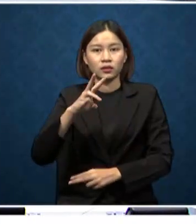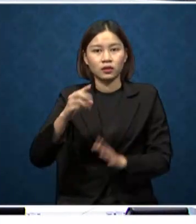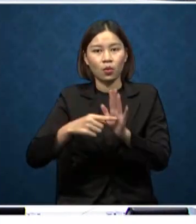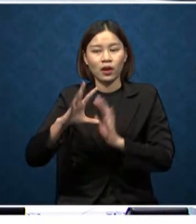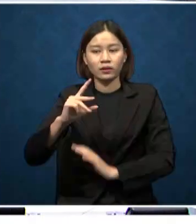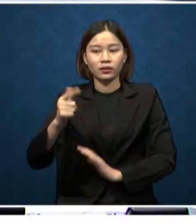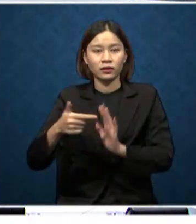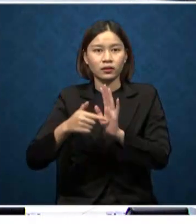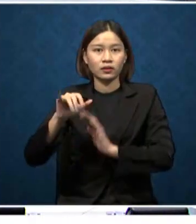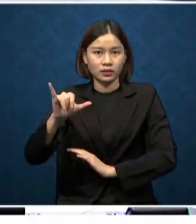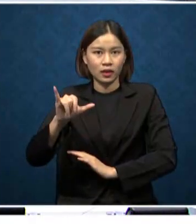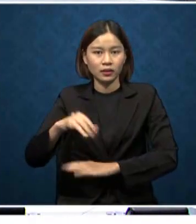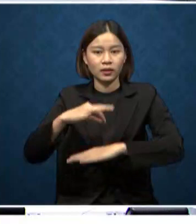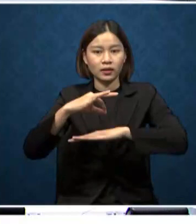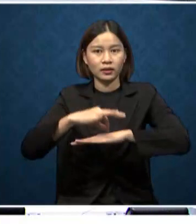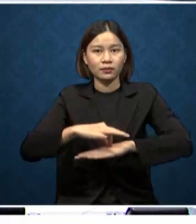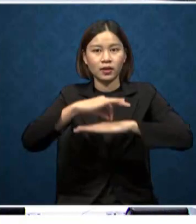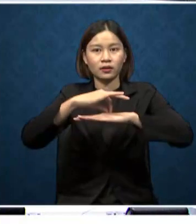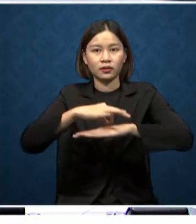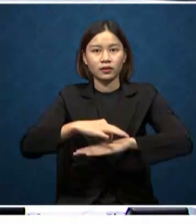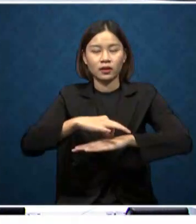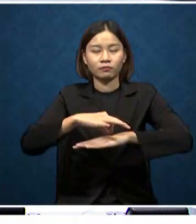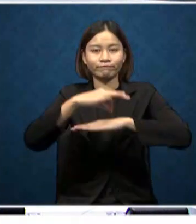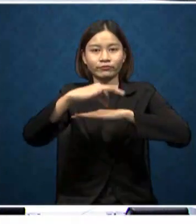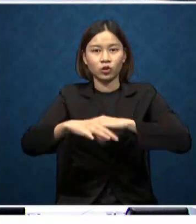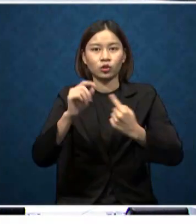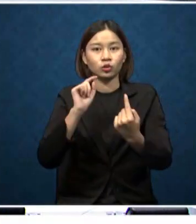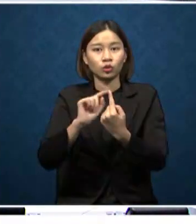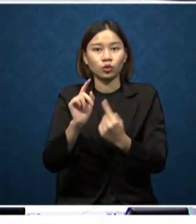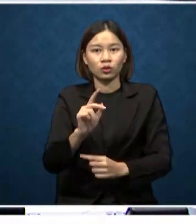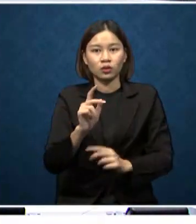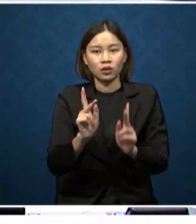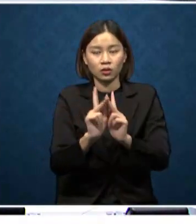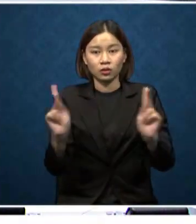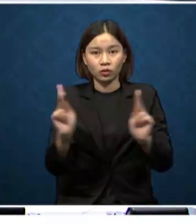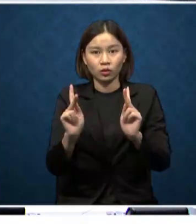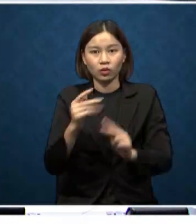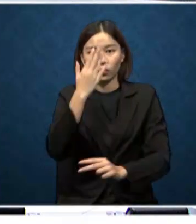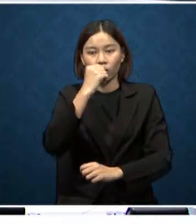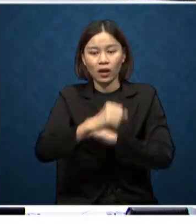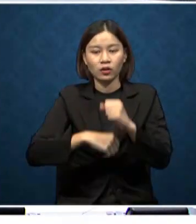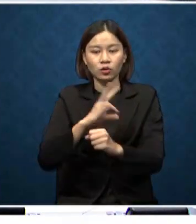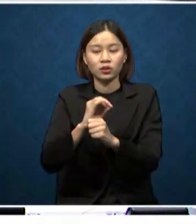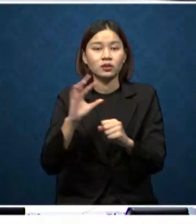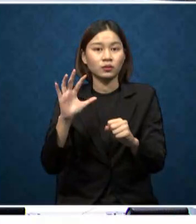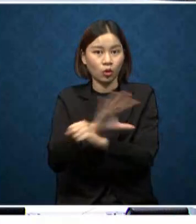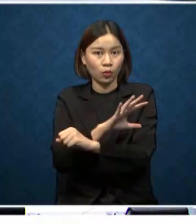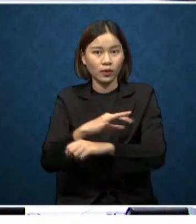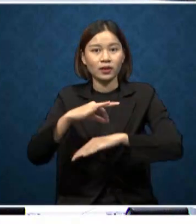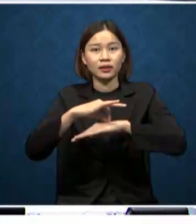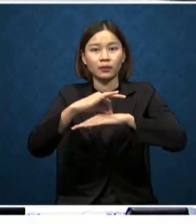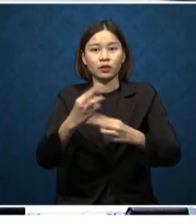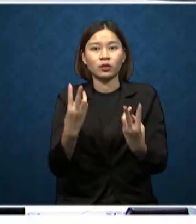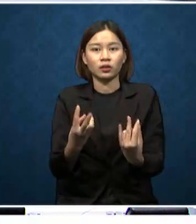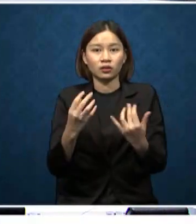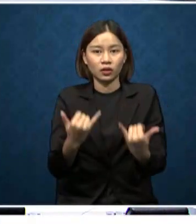าไทยได้พ้นจากตำแหน่งกรรมการการเลือกตั้งเนื่องจากมีอายุครบ70ปีเป็นเหตุให้ตำแหน่งว่างล